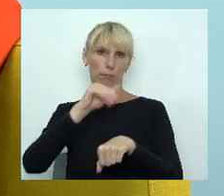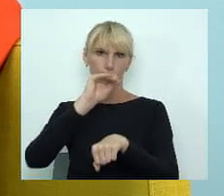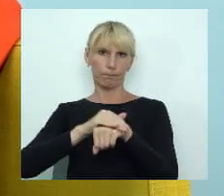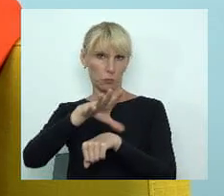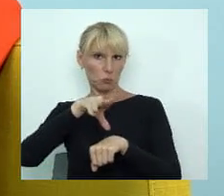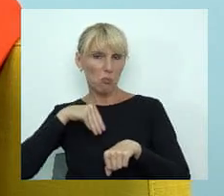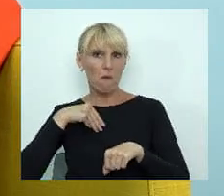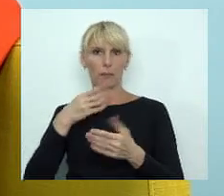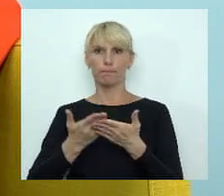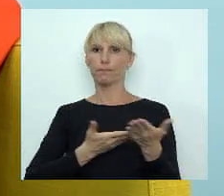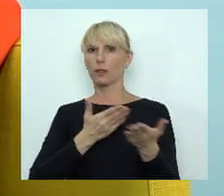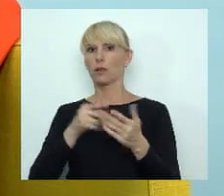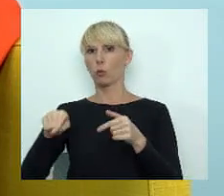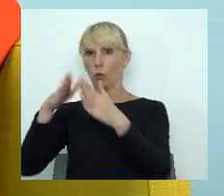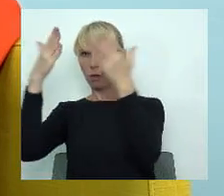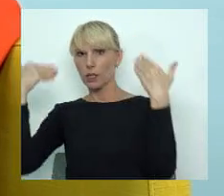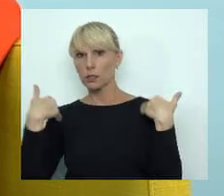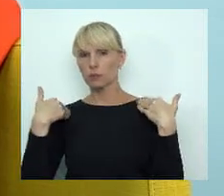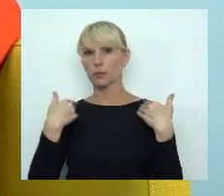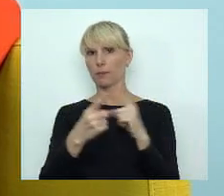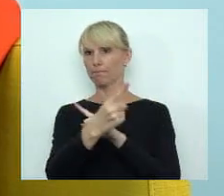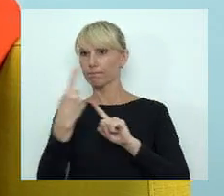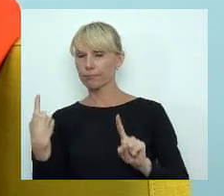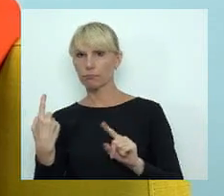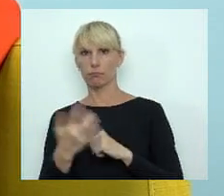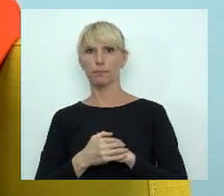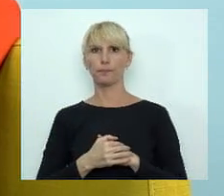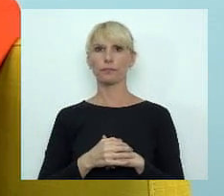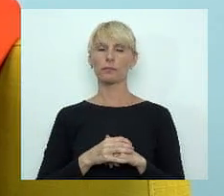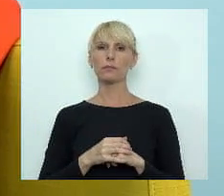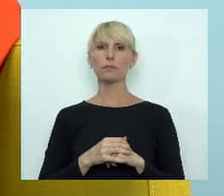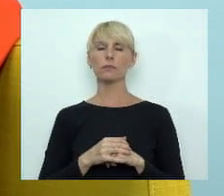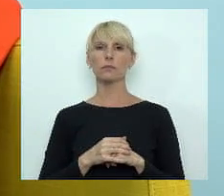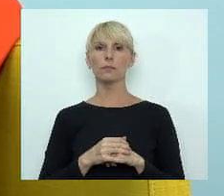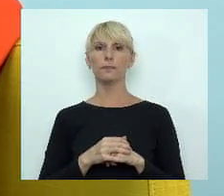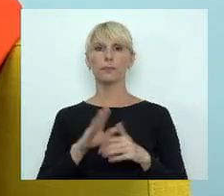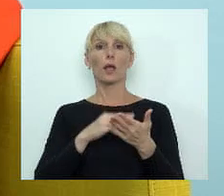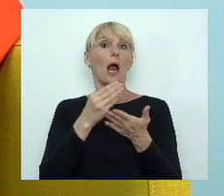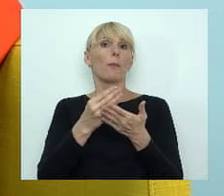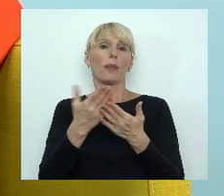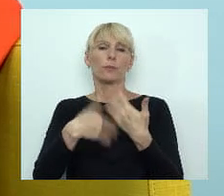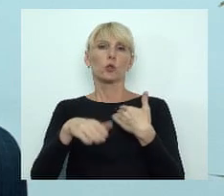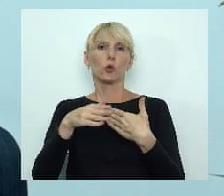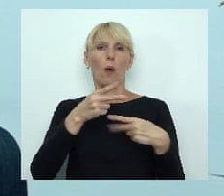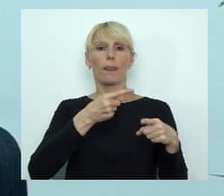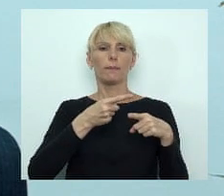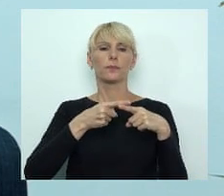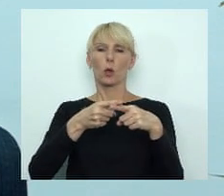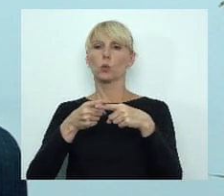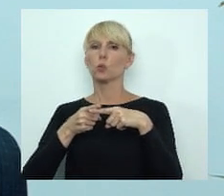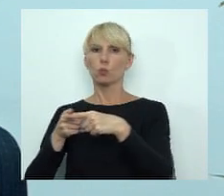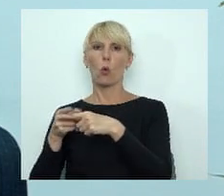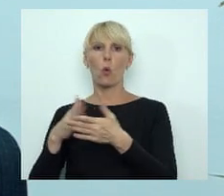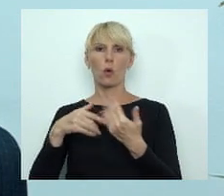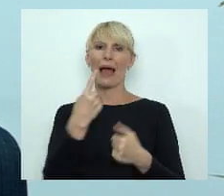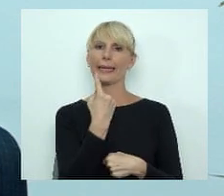być też tak, że jest wyznaczony jeden inspektor dla grupy tego typu podmiotów, czyli umawiamy się co do tego, że mamy do czynienia z